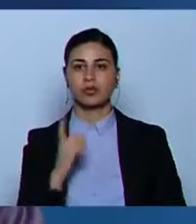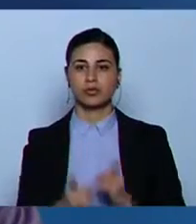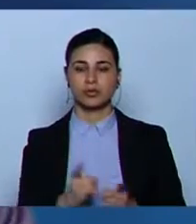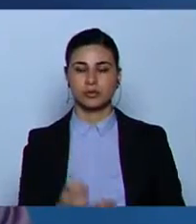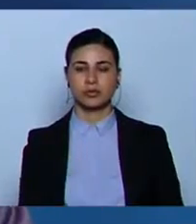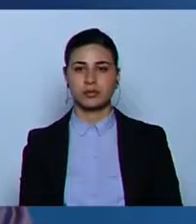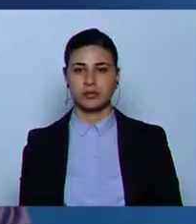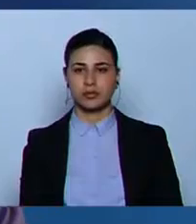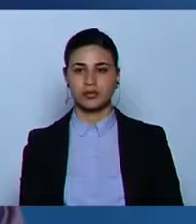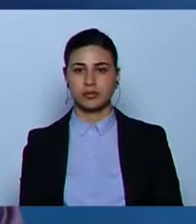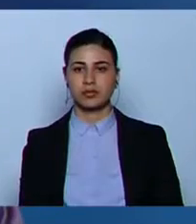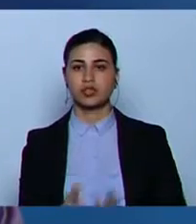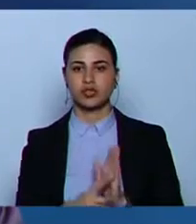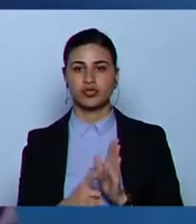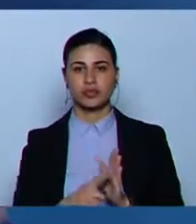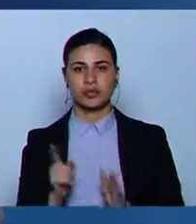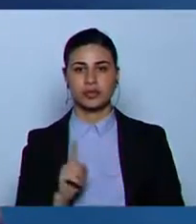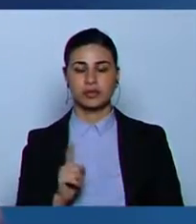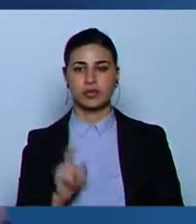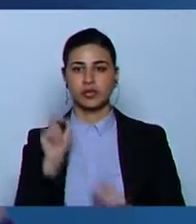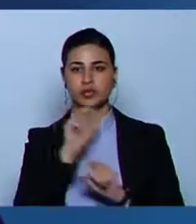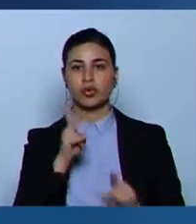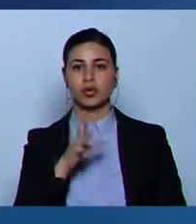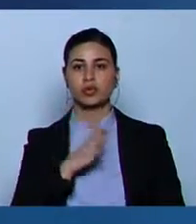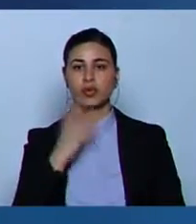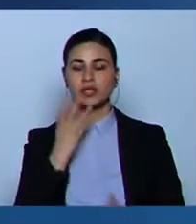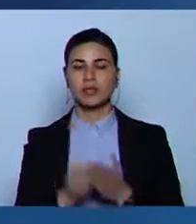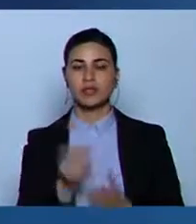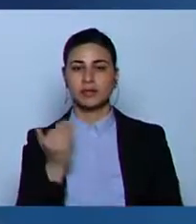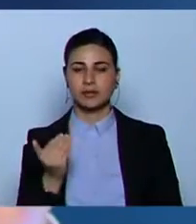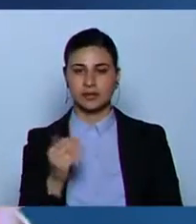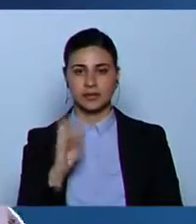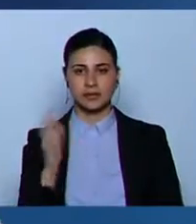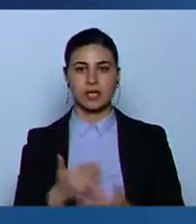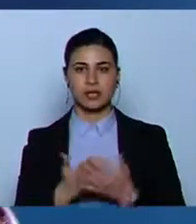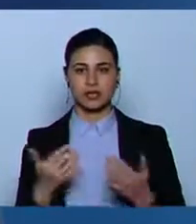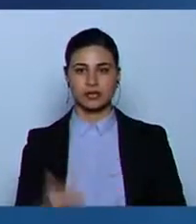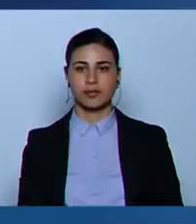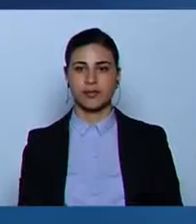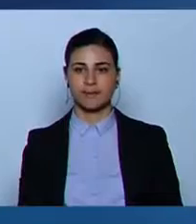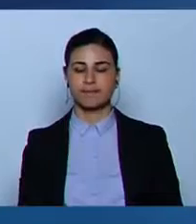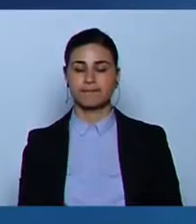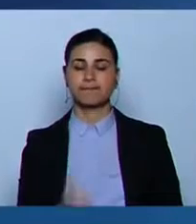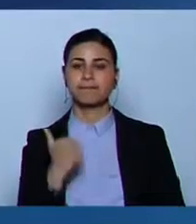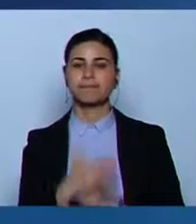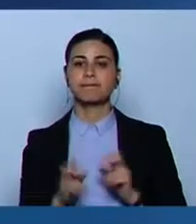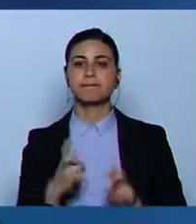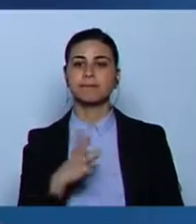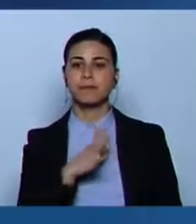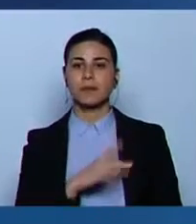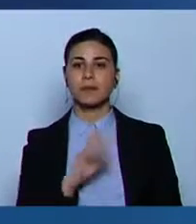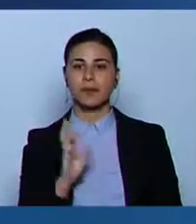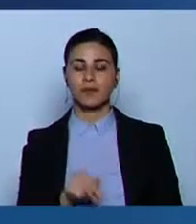მოსაწესრიგებელი. 7-ზე კი არა, მიმული, სკოლა უნდა იყოს თვითმართველობის და ასე შემდეგ. ესე დეცენტრალიზაცია უნდა მოხდეს